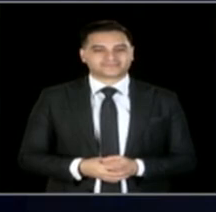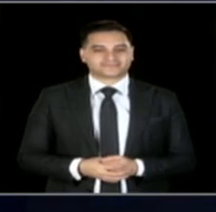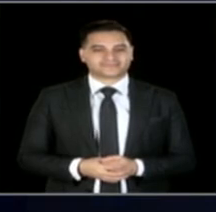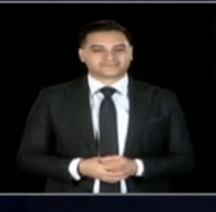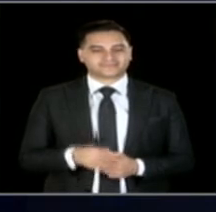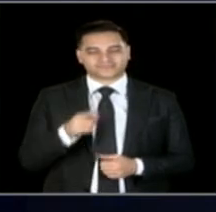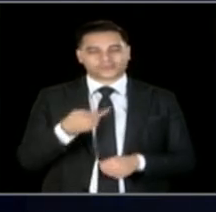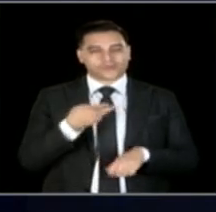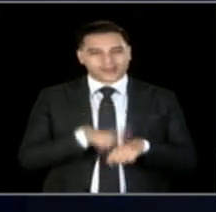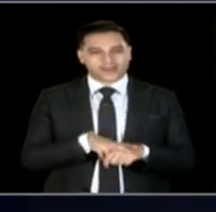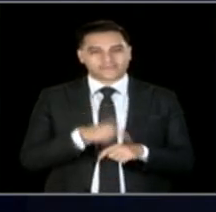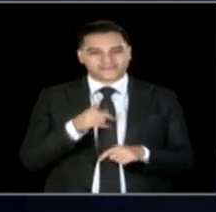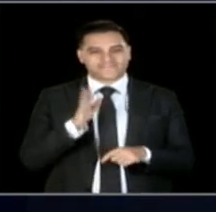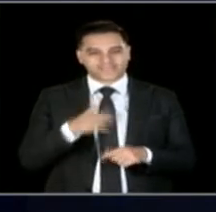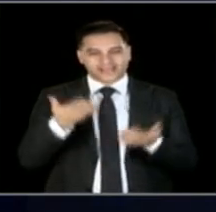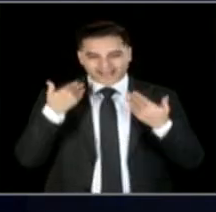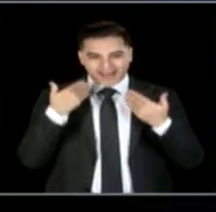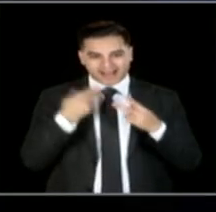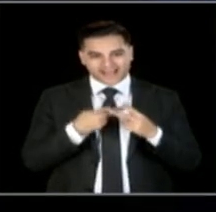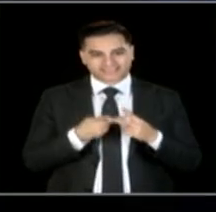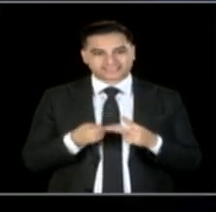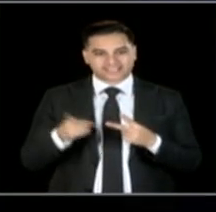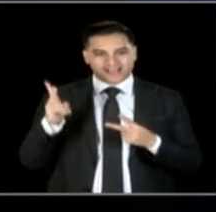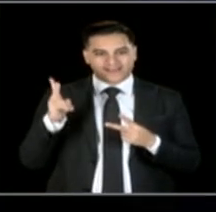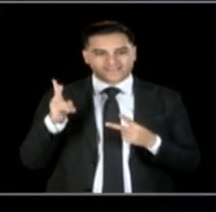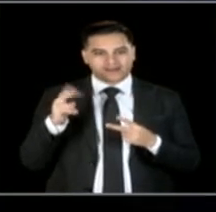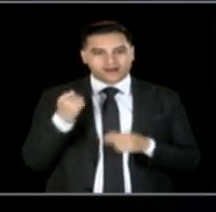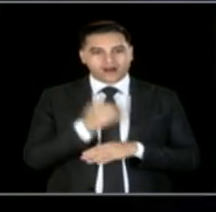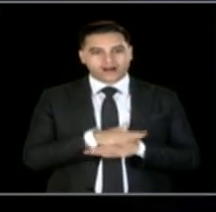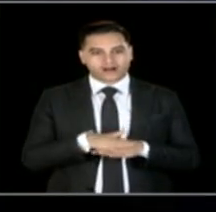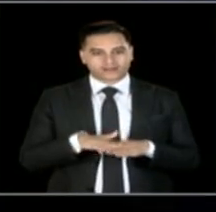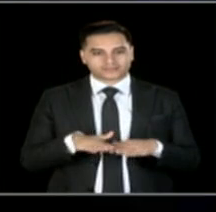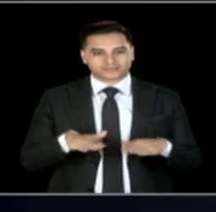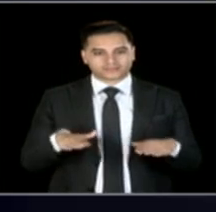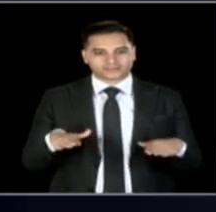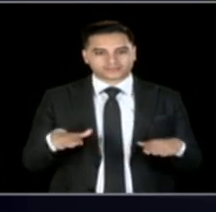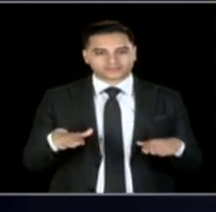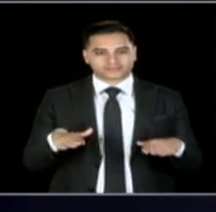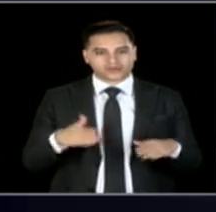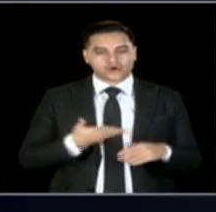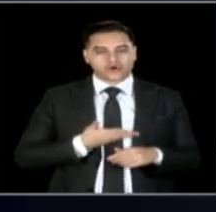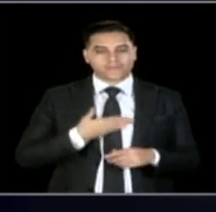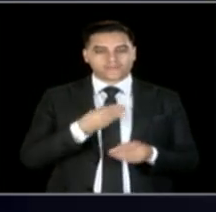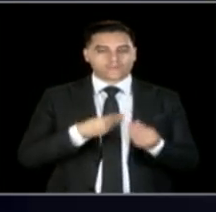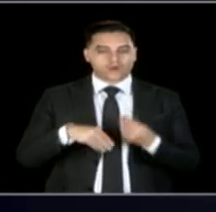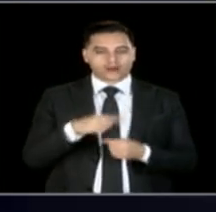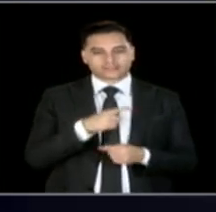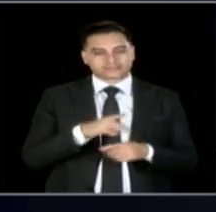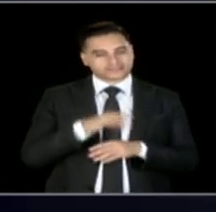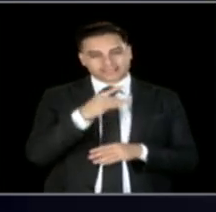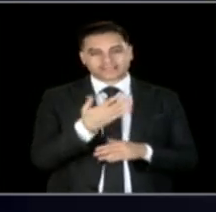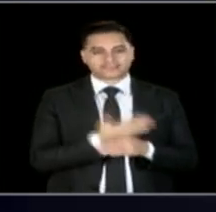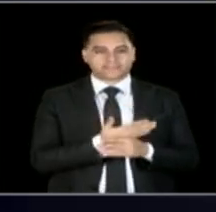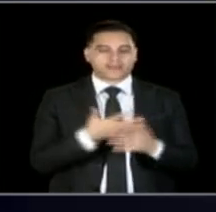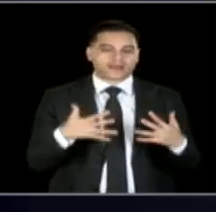وإن هي كان عندها رحلة للأراضي المقدسة، رحلة عمرة، وأجلتها عشان